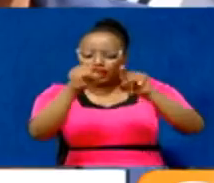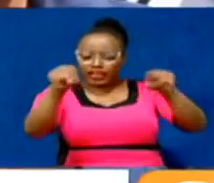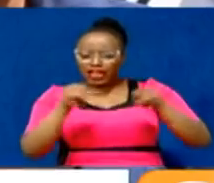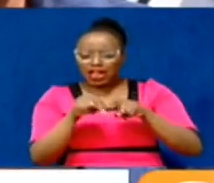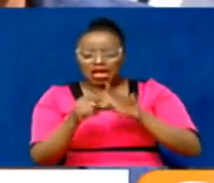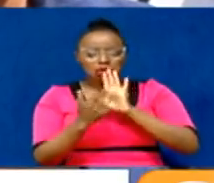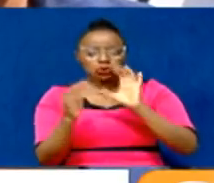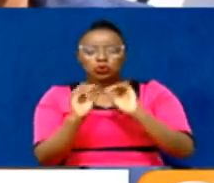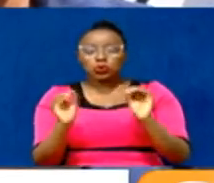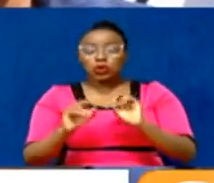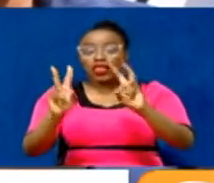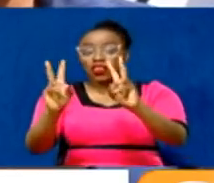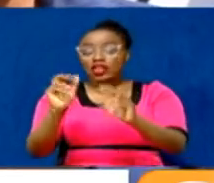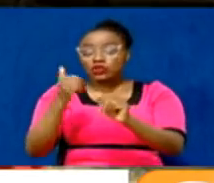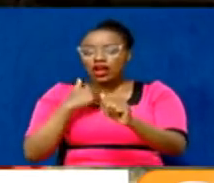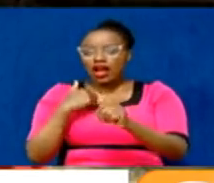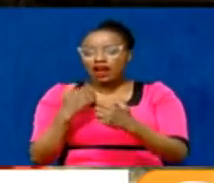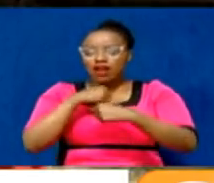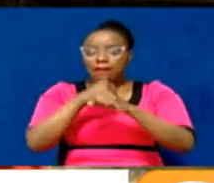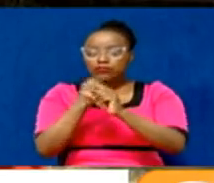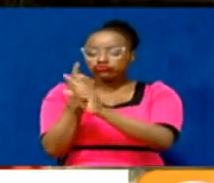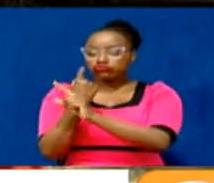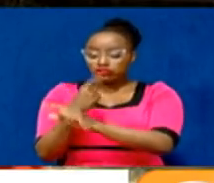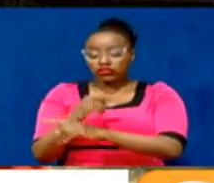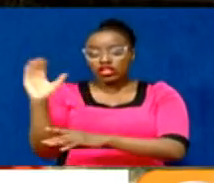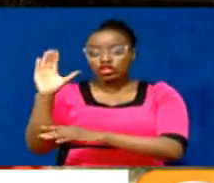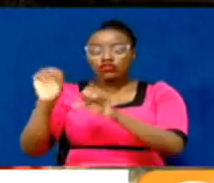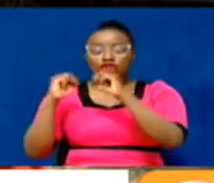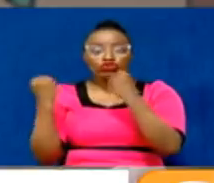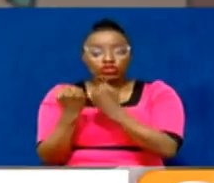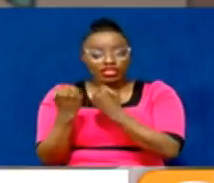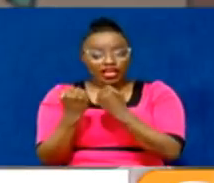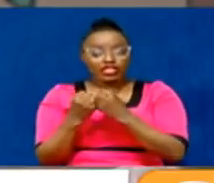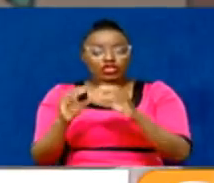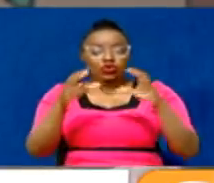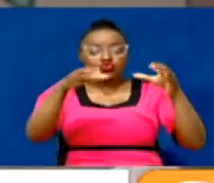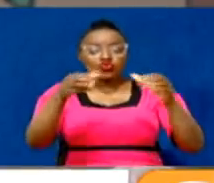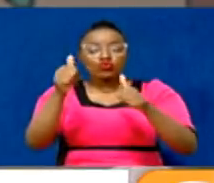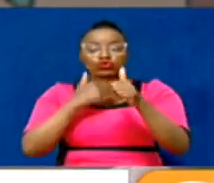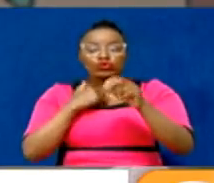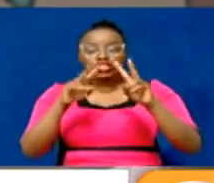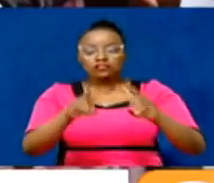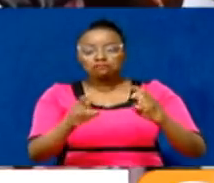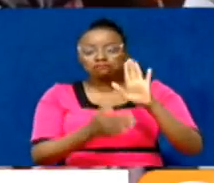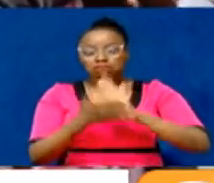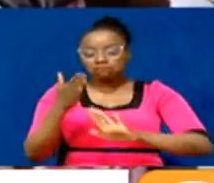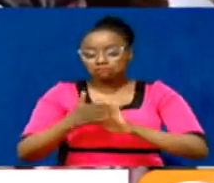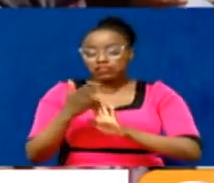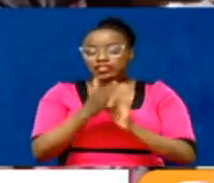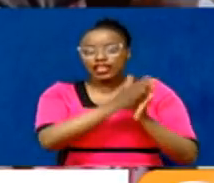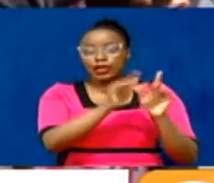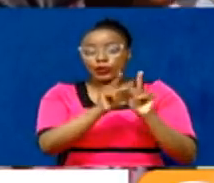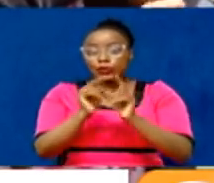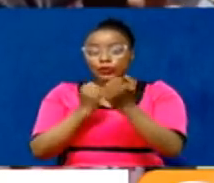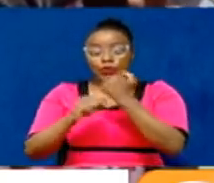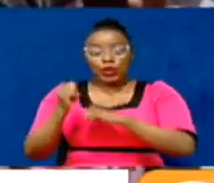cubicle. Ni swala ambalo limevutia sauti za mashirika ya haki, ambao wanataka uchunguzi kuharakishwa na